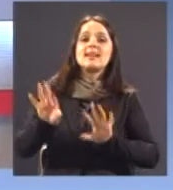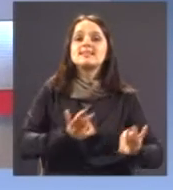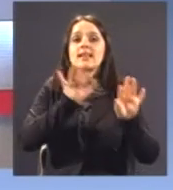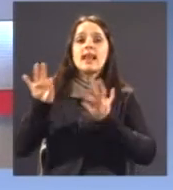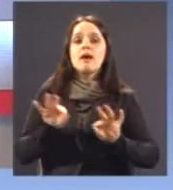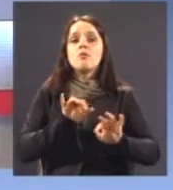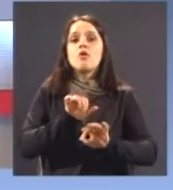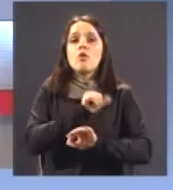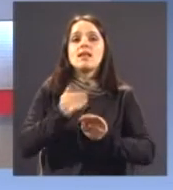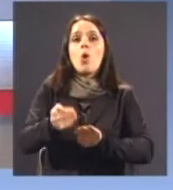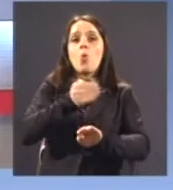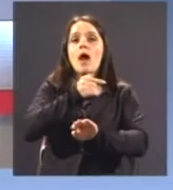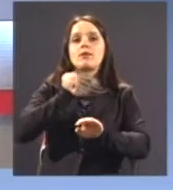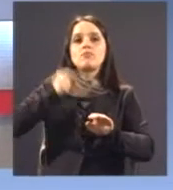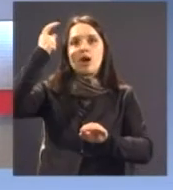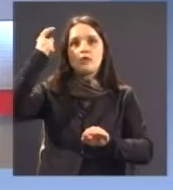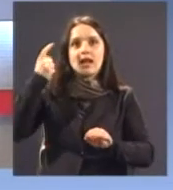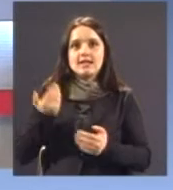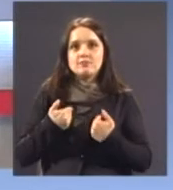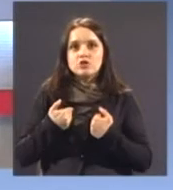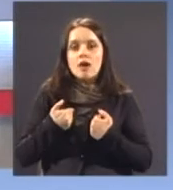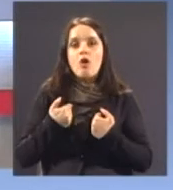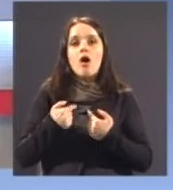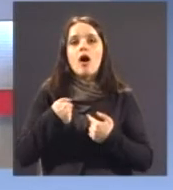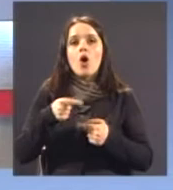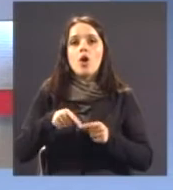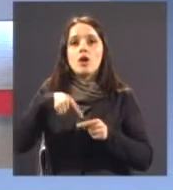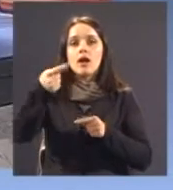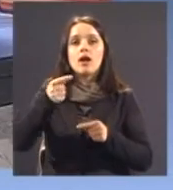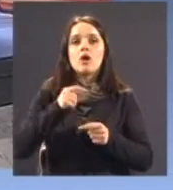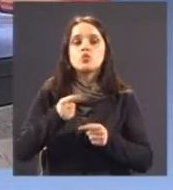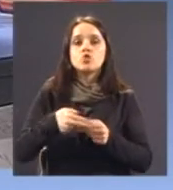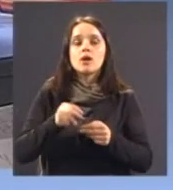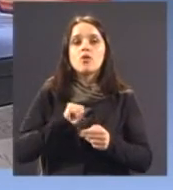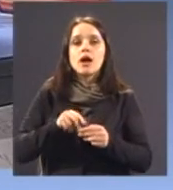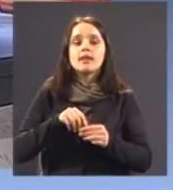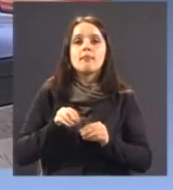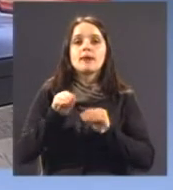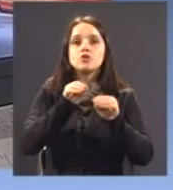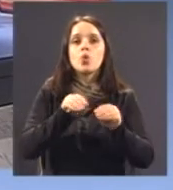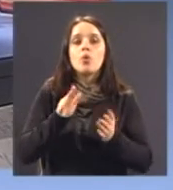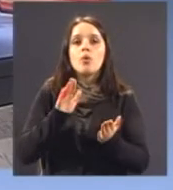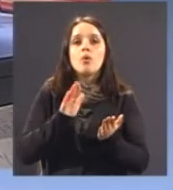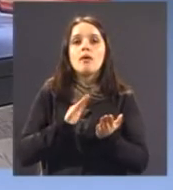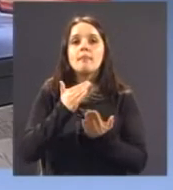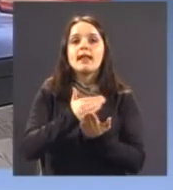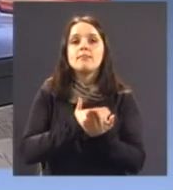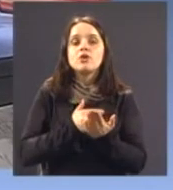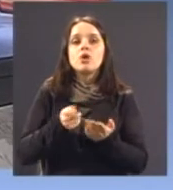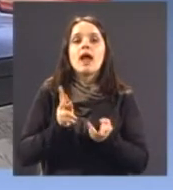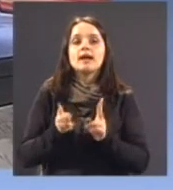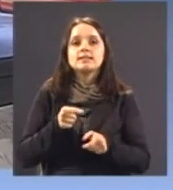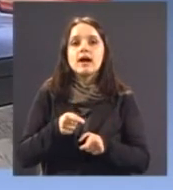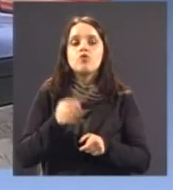razredu, ona uskoro treba da pređe u predmetnu nastavu u osnovnoj školi. Mi se naravno već bojimo tog